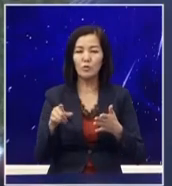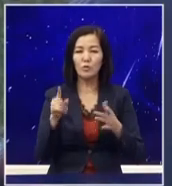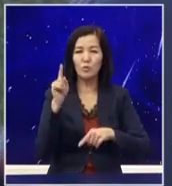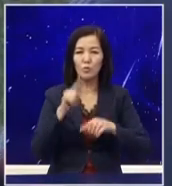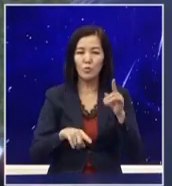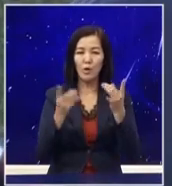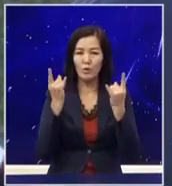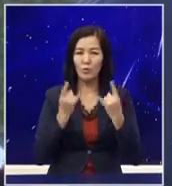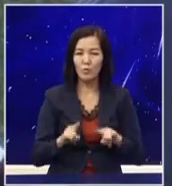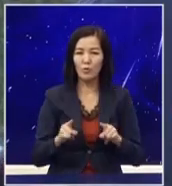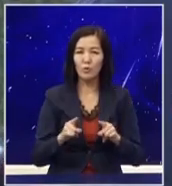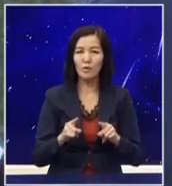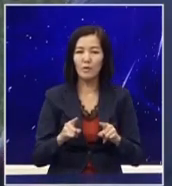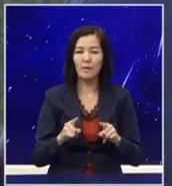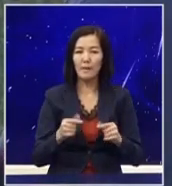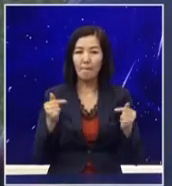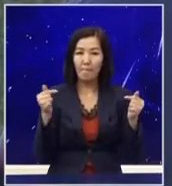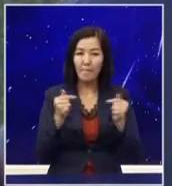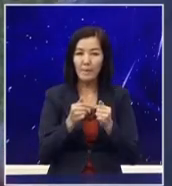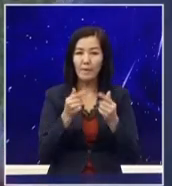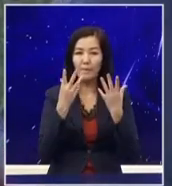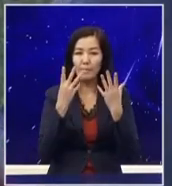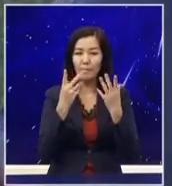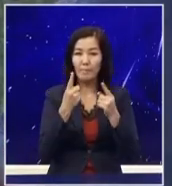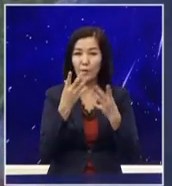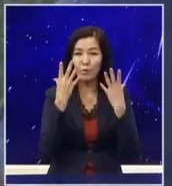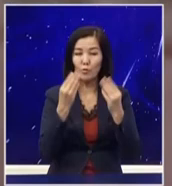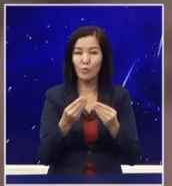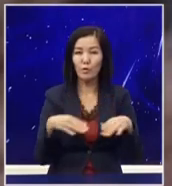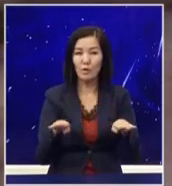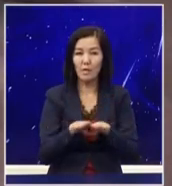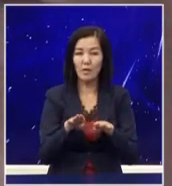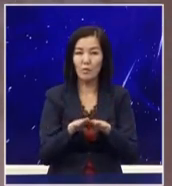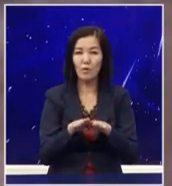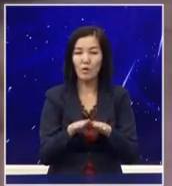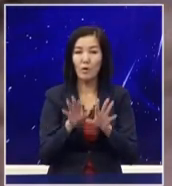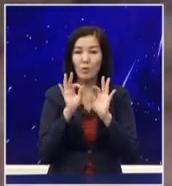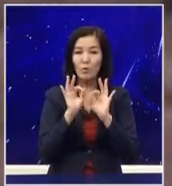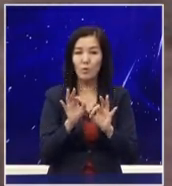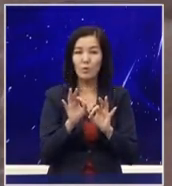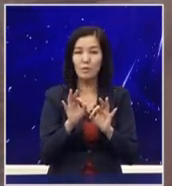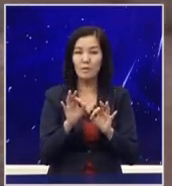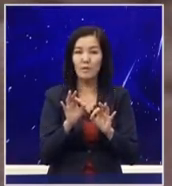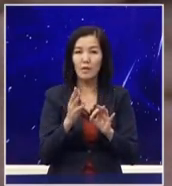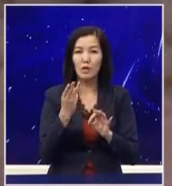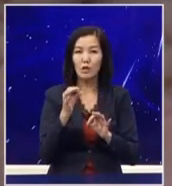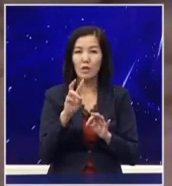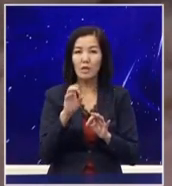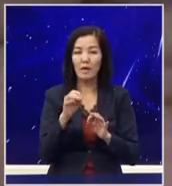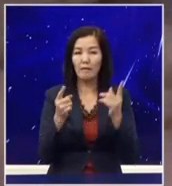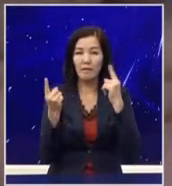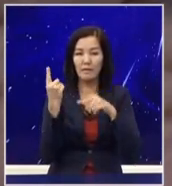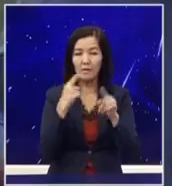күннің бірге орайласып келуі де мүмкін кездейсоқ емес шығар. Шерхан ағамыздың шығармашылығында